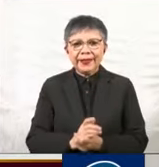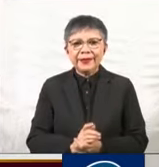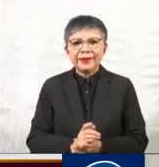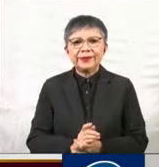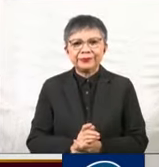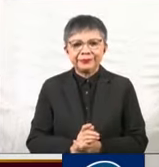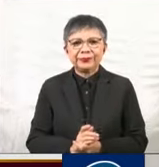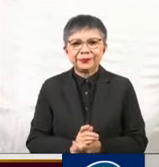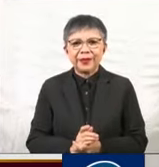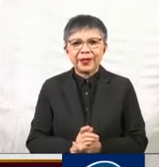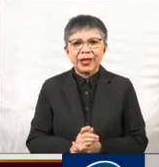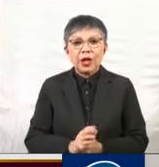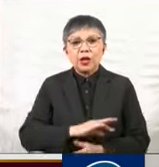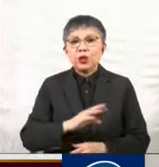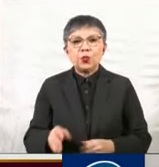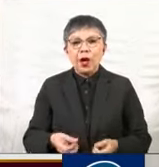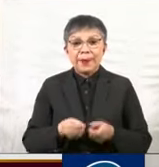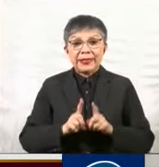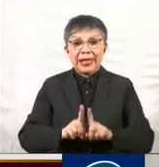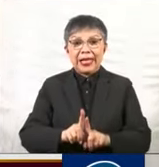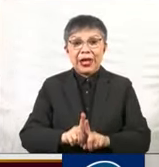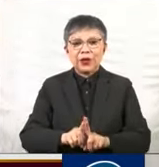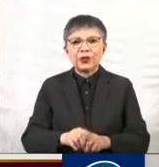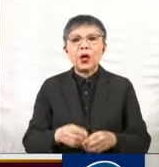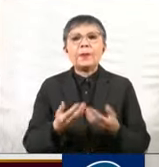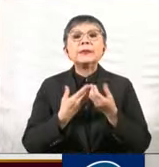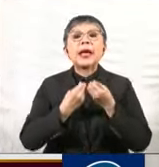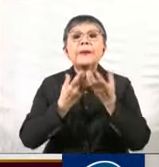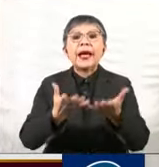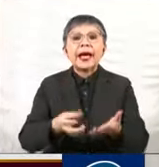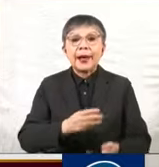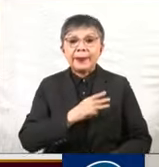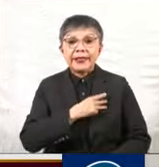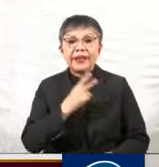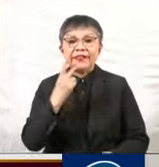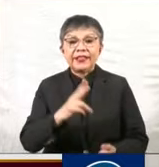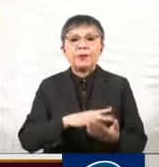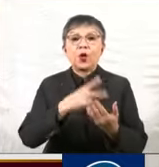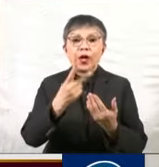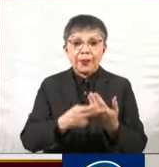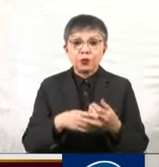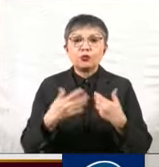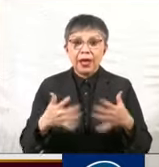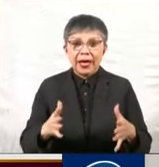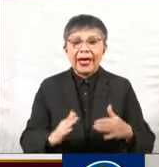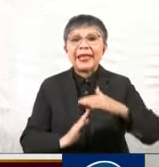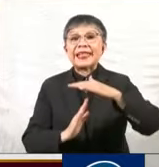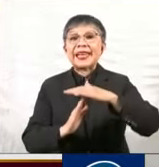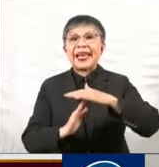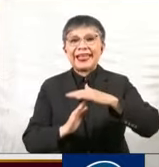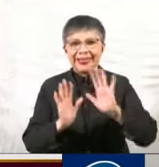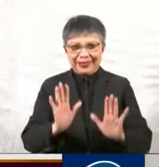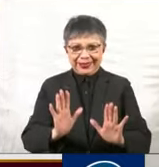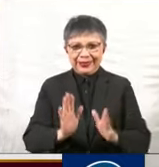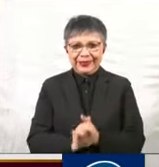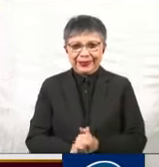hadirin dan pemirsa seluruh Pasangan calon telah menyampaikan visi misi dan program kerjanya kita jedak terlebih dulu dan